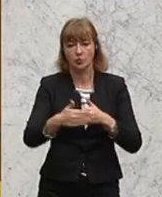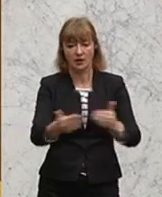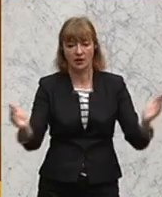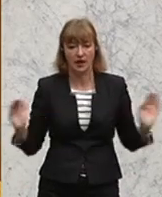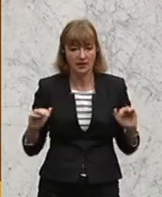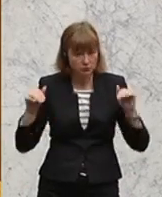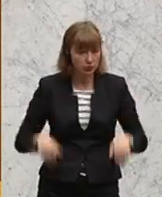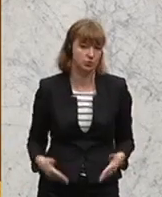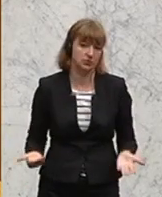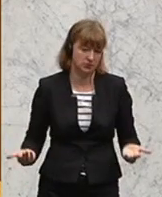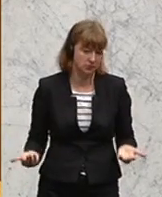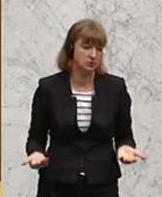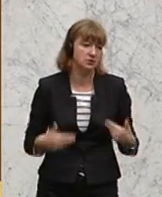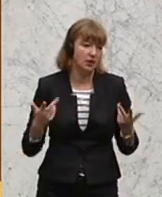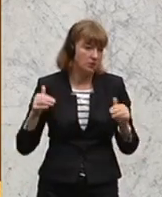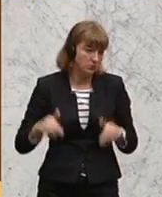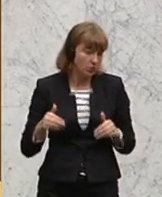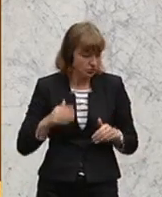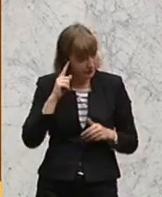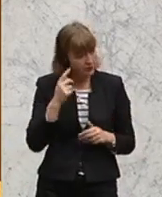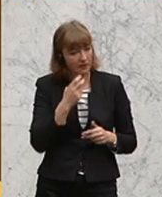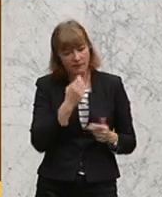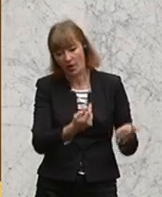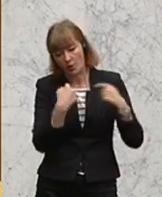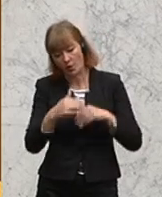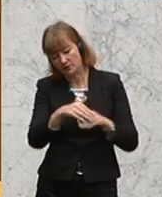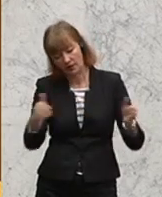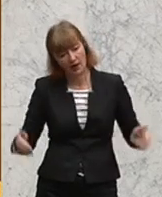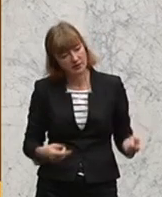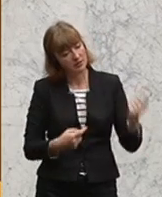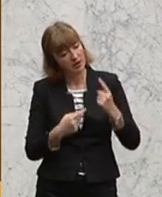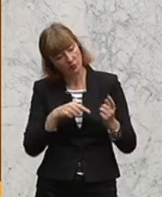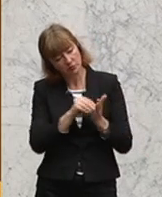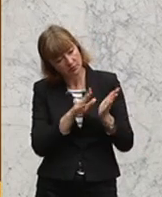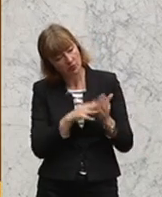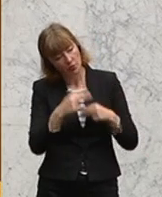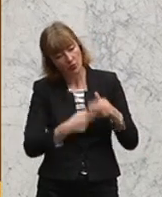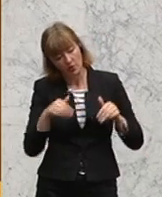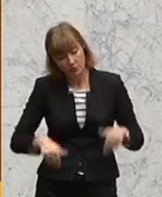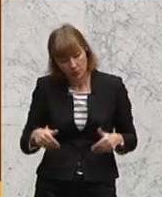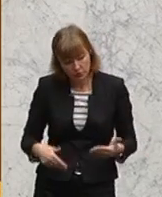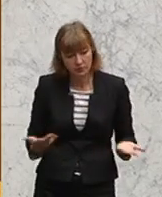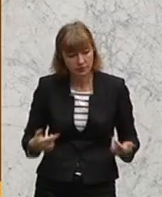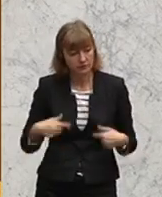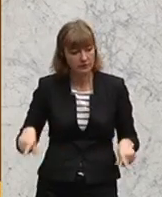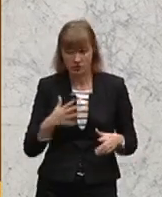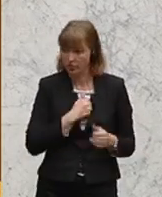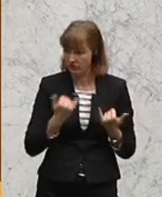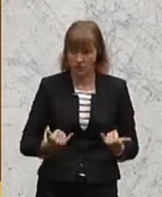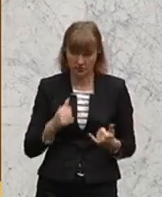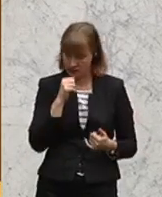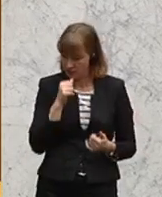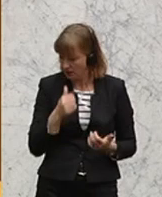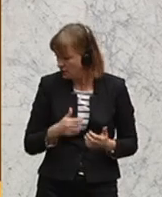Außengrenze begreifen. Und natürlich müssen wir wissen, wer kommt über unsere Grenze, und das müssen wir auch registrieren und kontrollieren. Und das schaffen wir heute